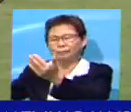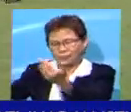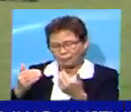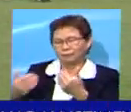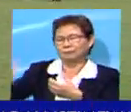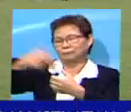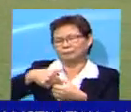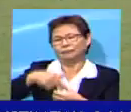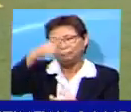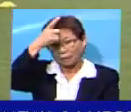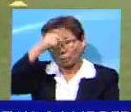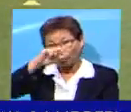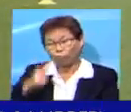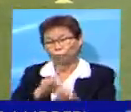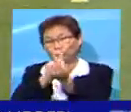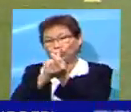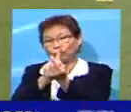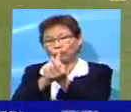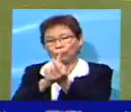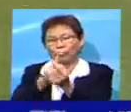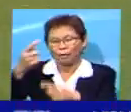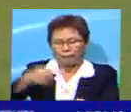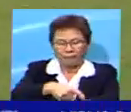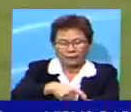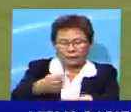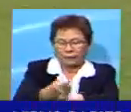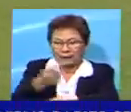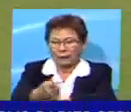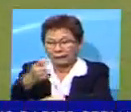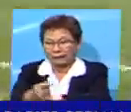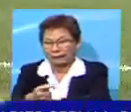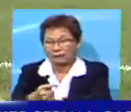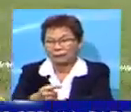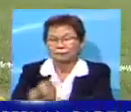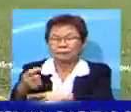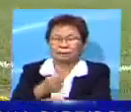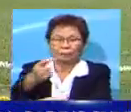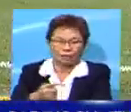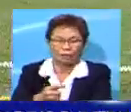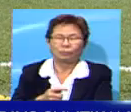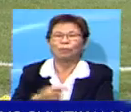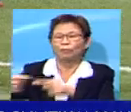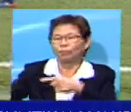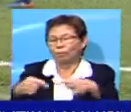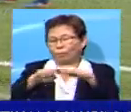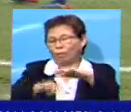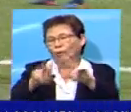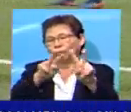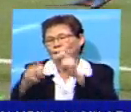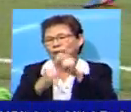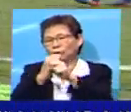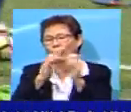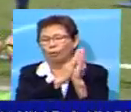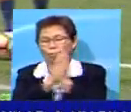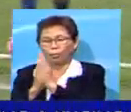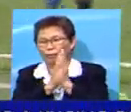mengharapkan Kim ditemui ketika sesi latihan penyesuaian Padang menjelang aksi persahabatan bertemu pasukan bawah 22 tahun Myanmar di